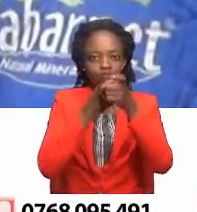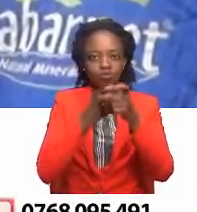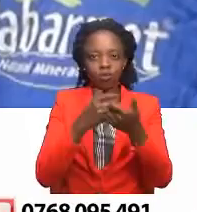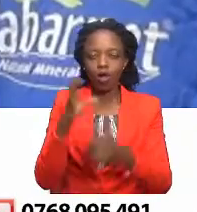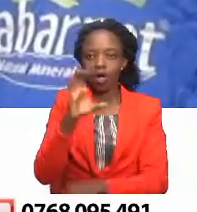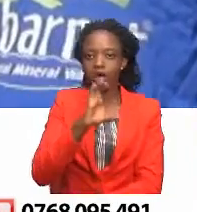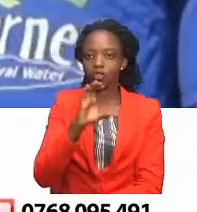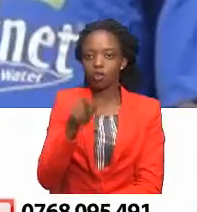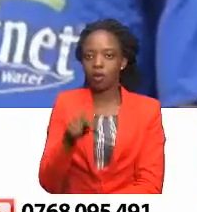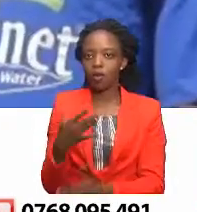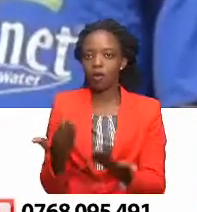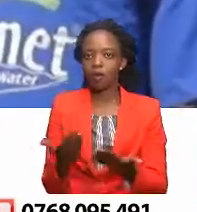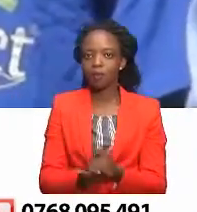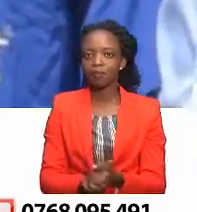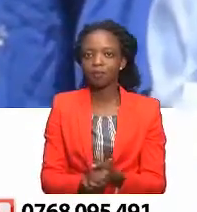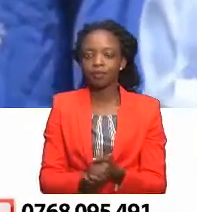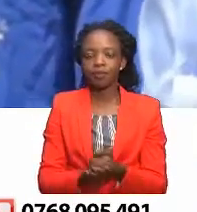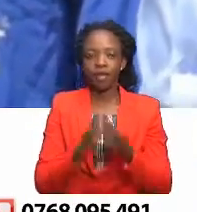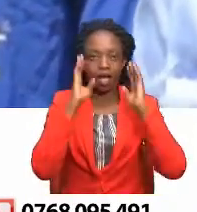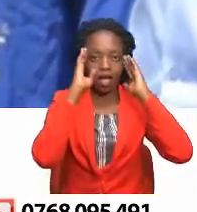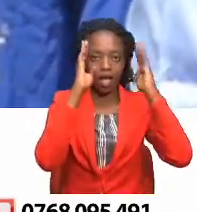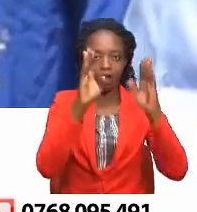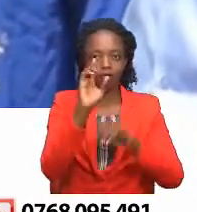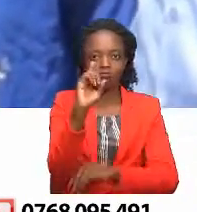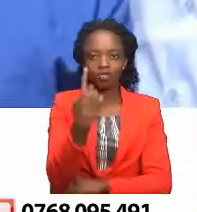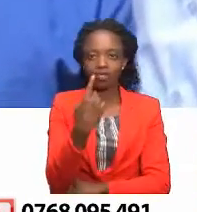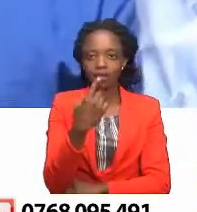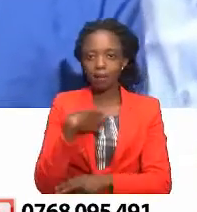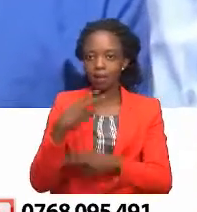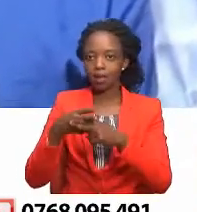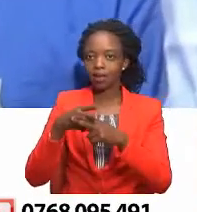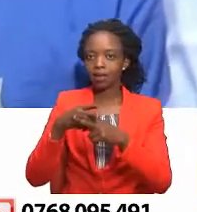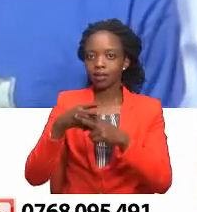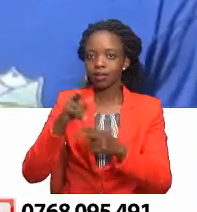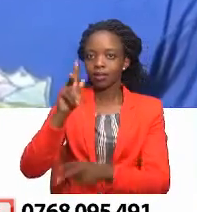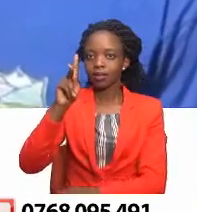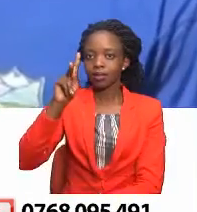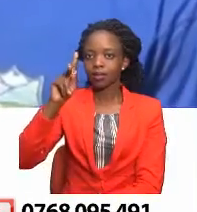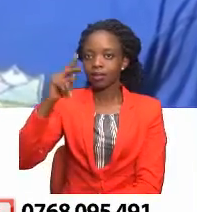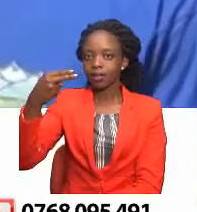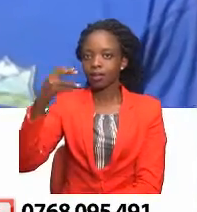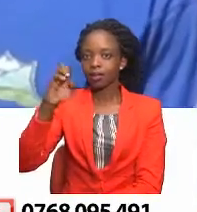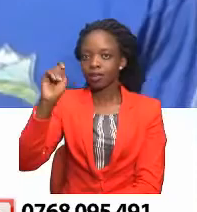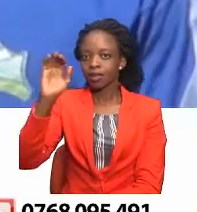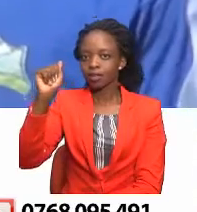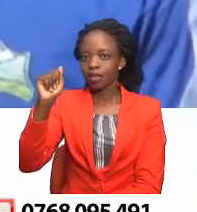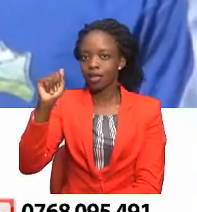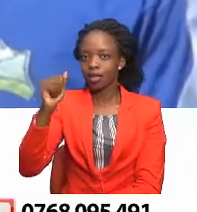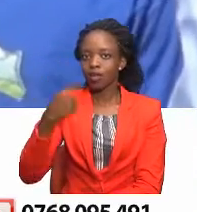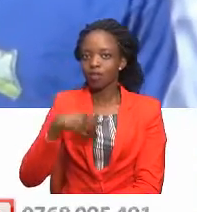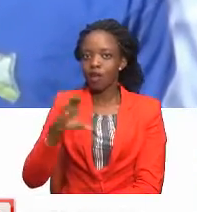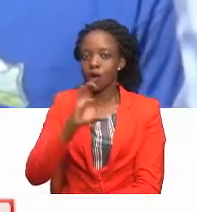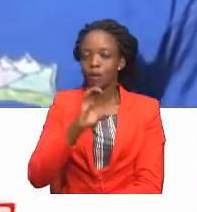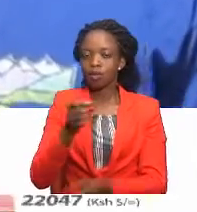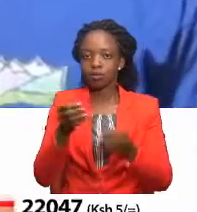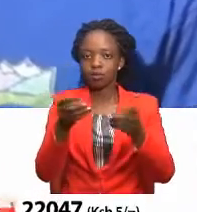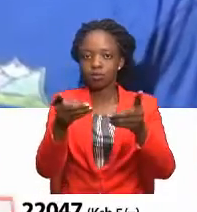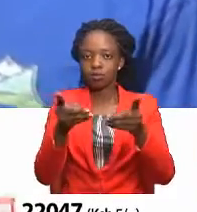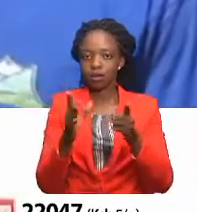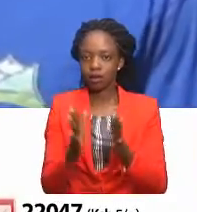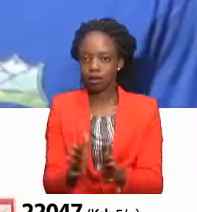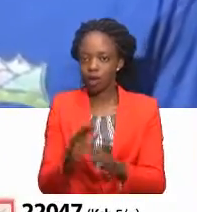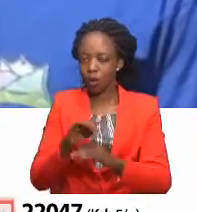wao? Hamjambo kwanza. Naitwa Jay Ketia, natoka Ketia Drapers, commercial director wa Ketia